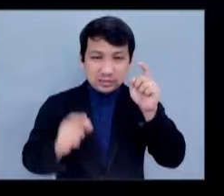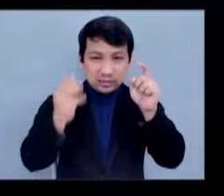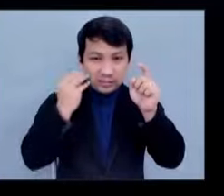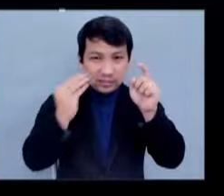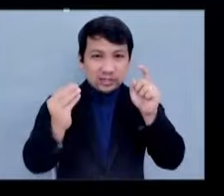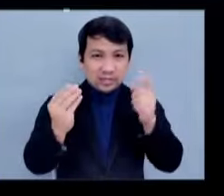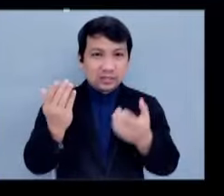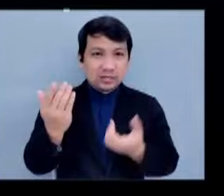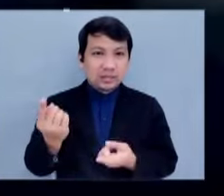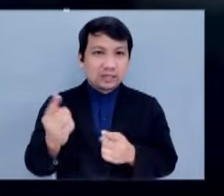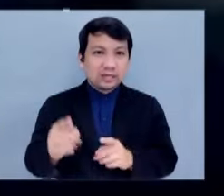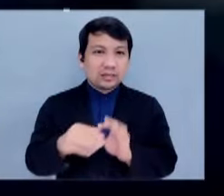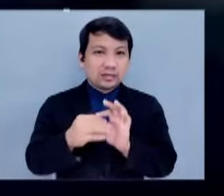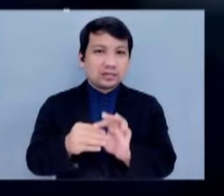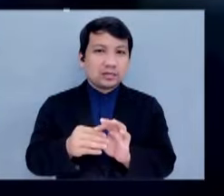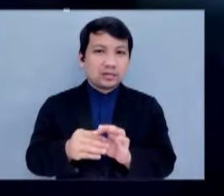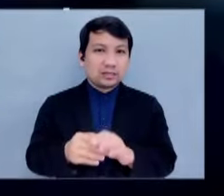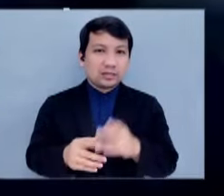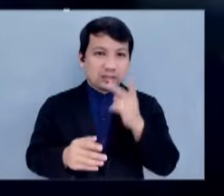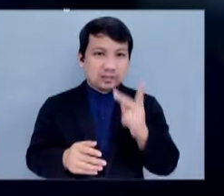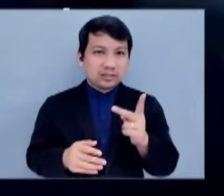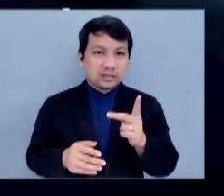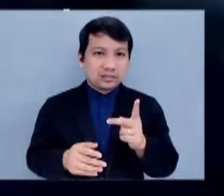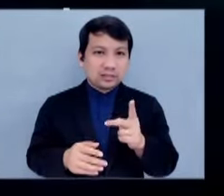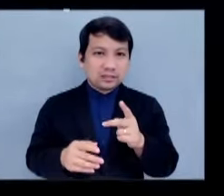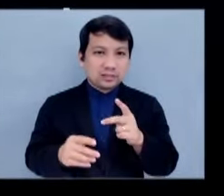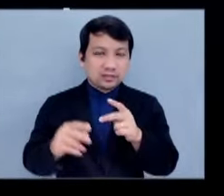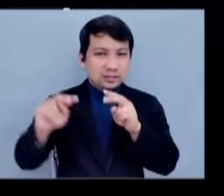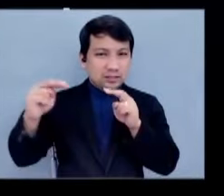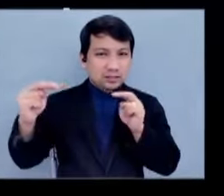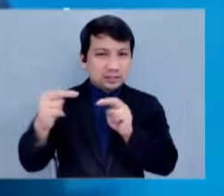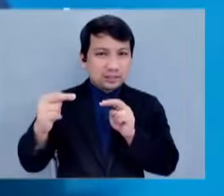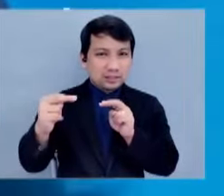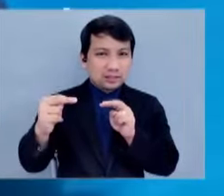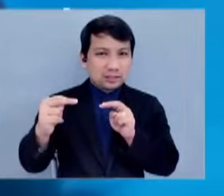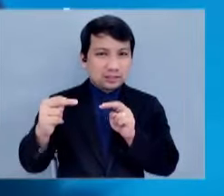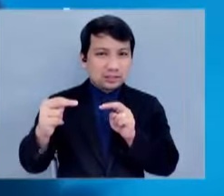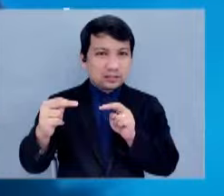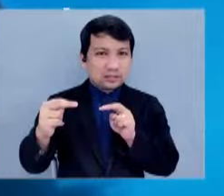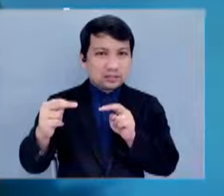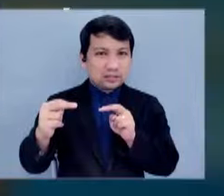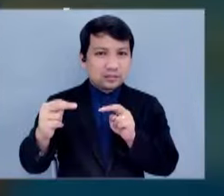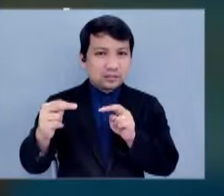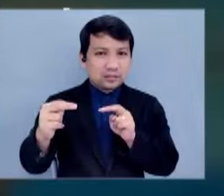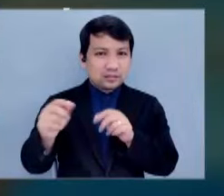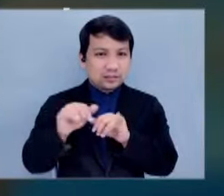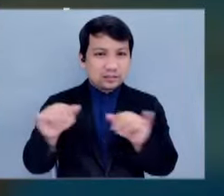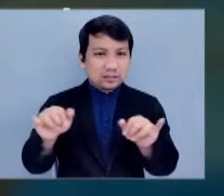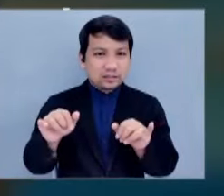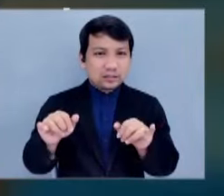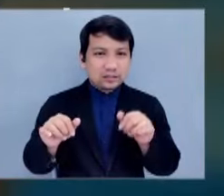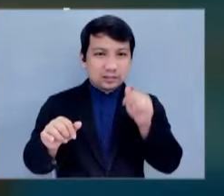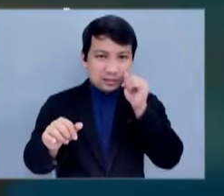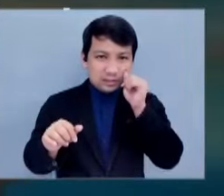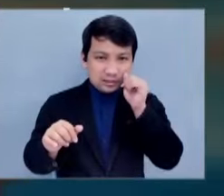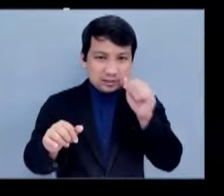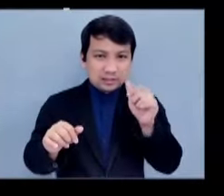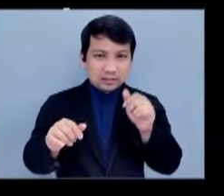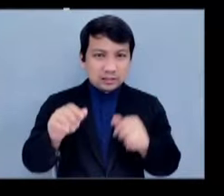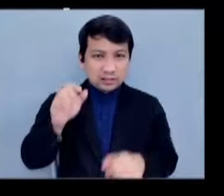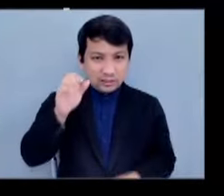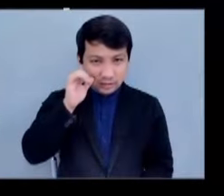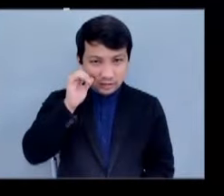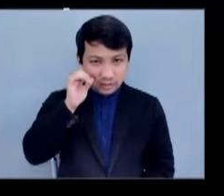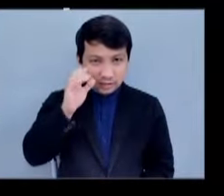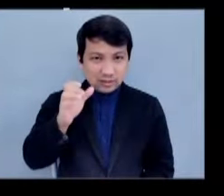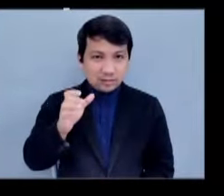eksenang ito kung saan dinaan lang tayo sa titigan ng cast. Kabilang dyan si Archie played by Elijah Canlas